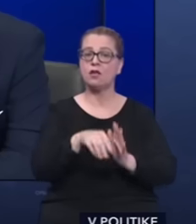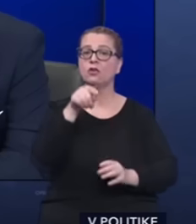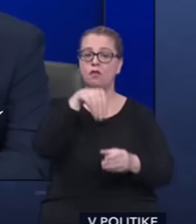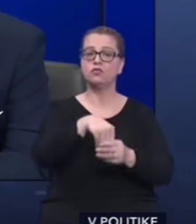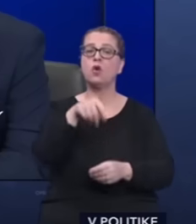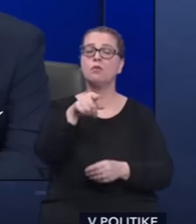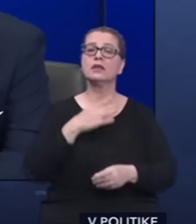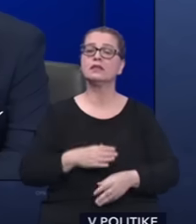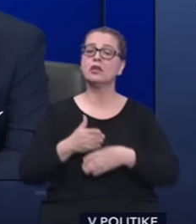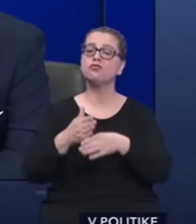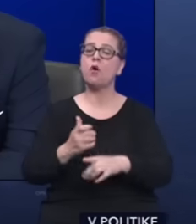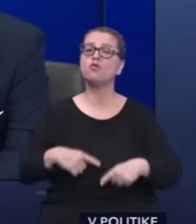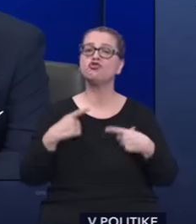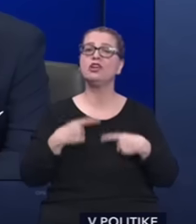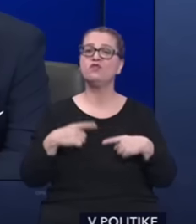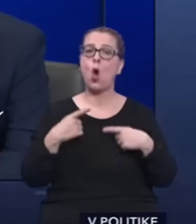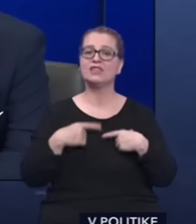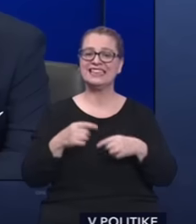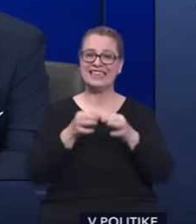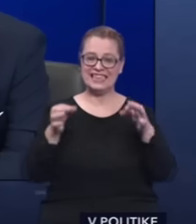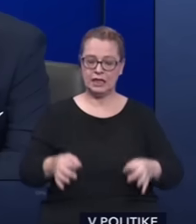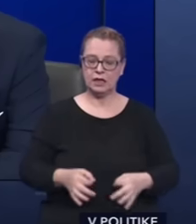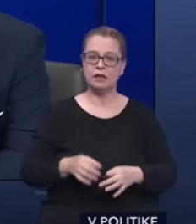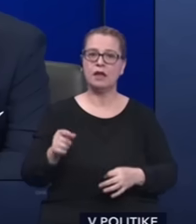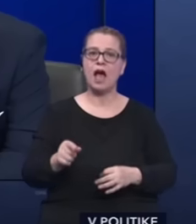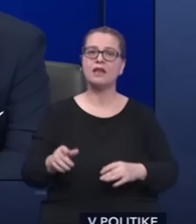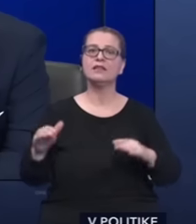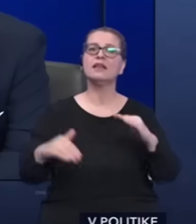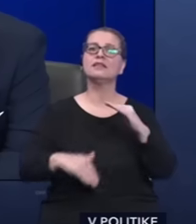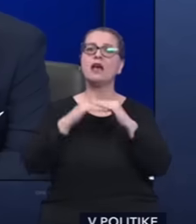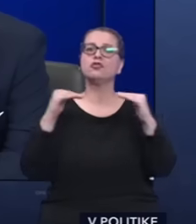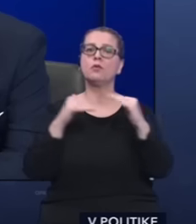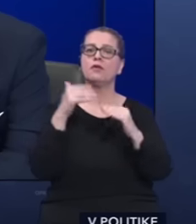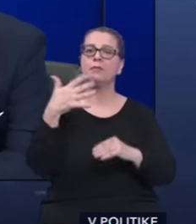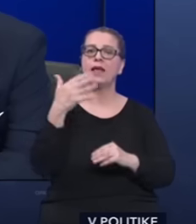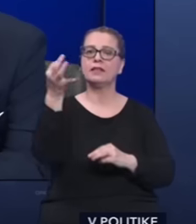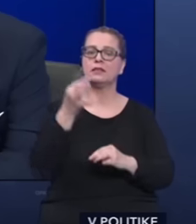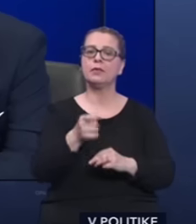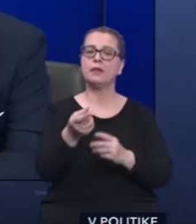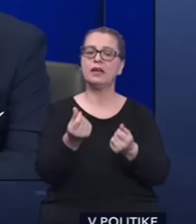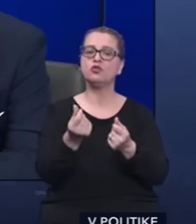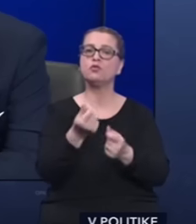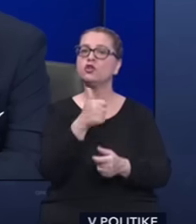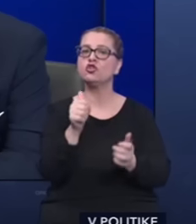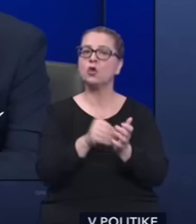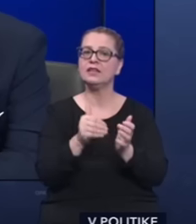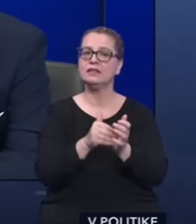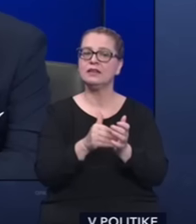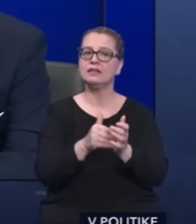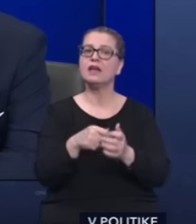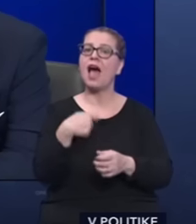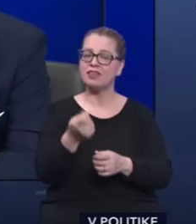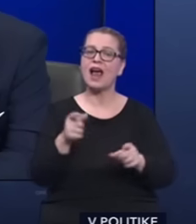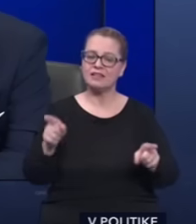že idete pomôcť živnostníkom a zastropovali ste tých 15%. Ale to ste urobili pri sume 100 000 a dali ste tam